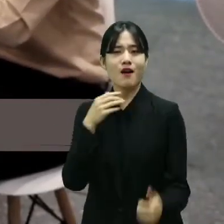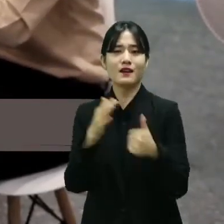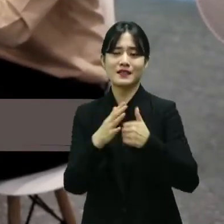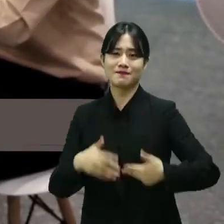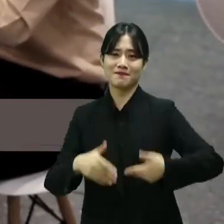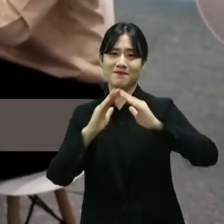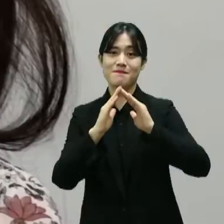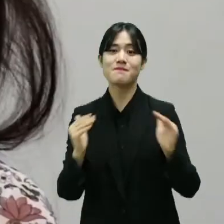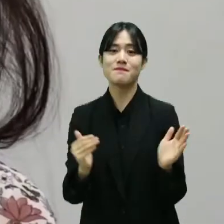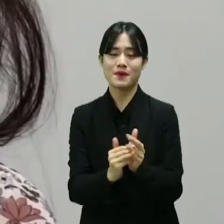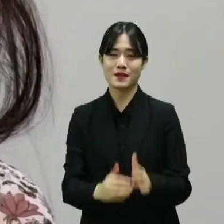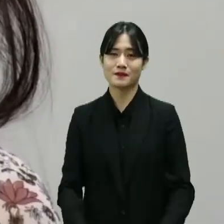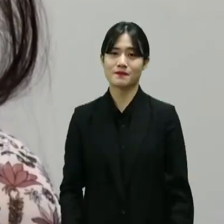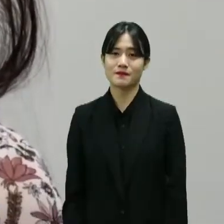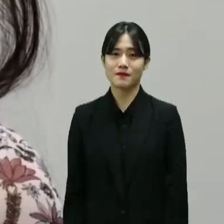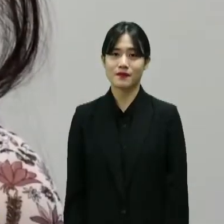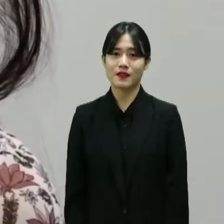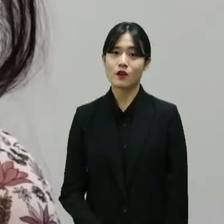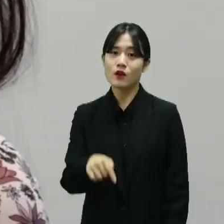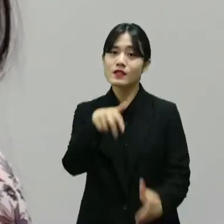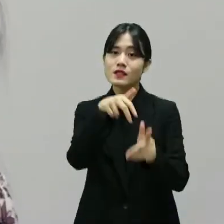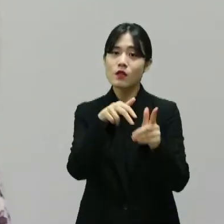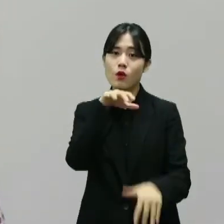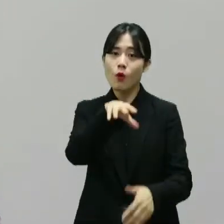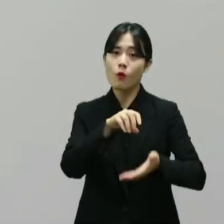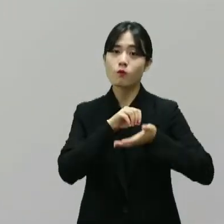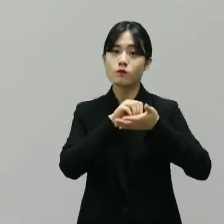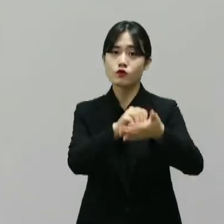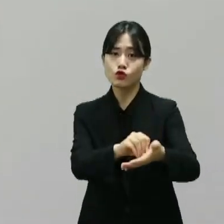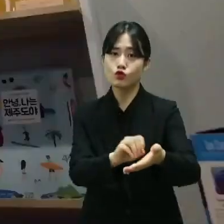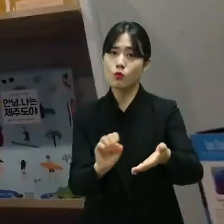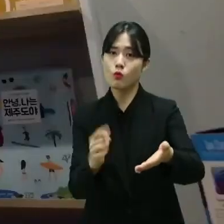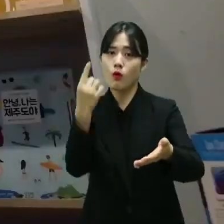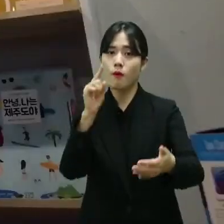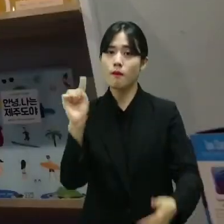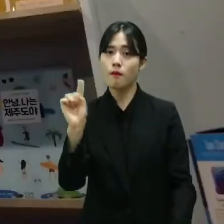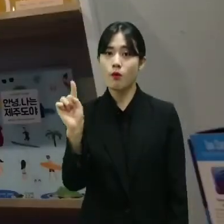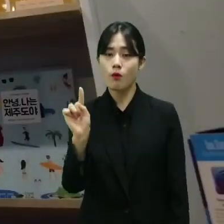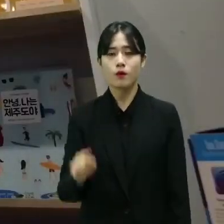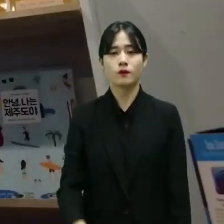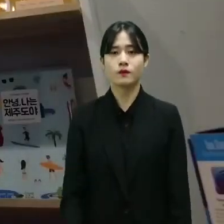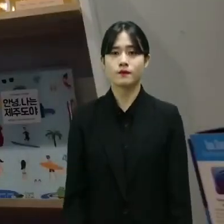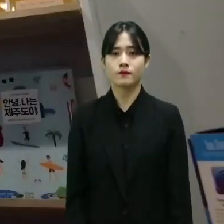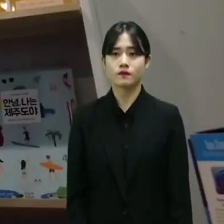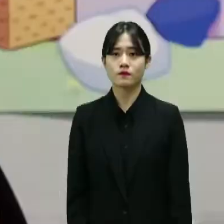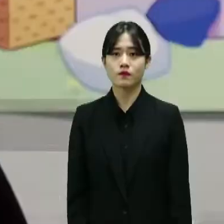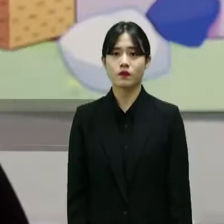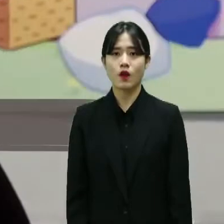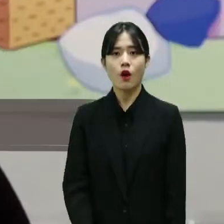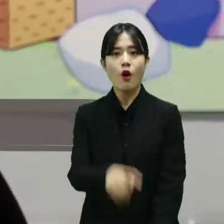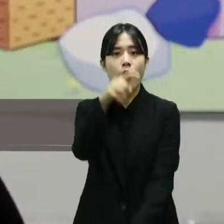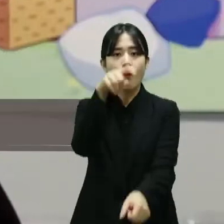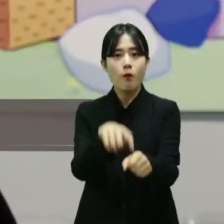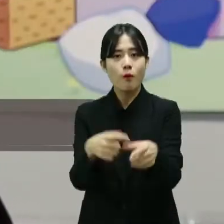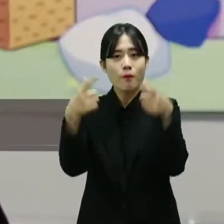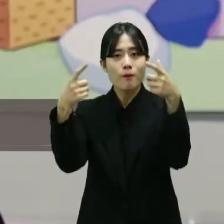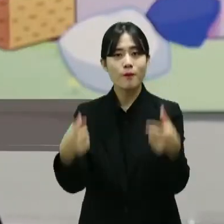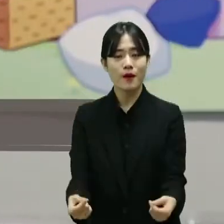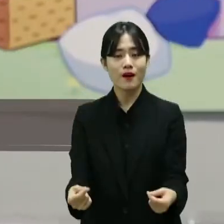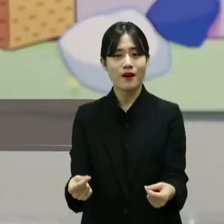마음으로 창업하게 됐어요. 사회적 경제 마을 센터에 좀 들어오게 되신 계기가 좀 궁금합니다. 지향점이